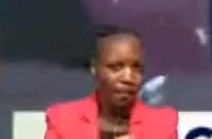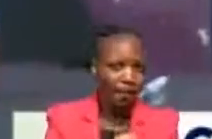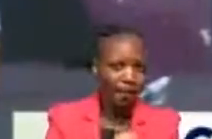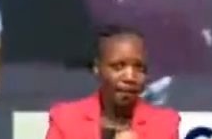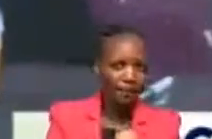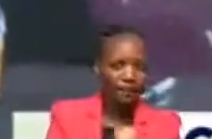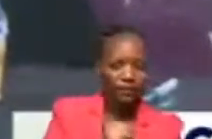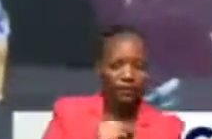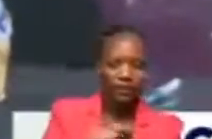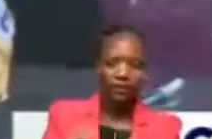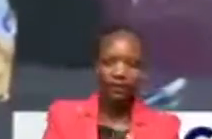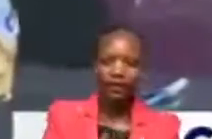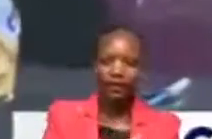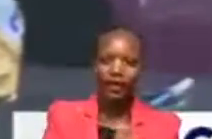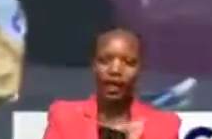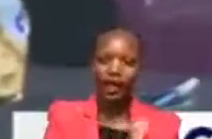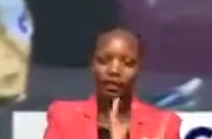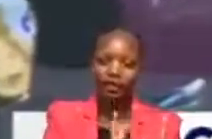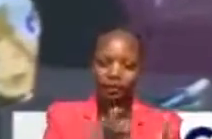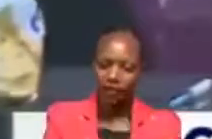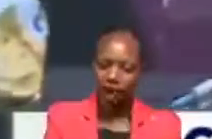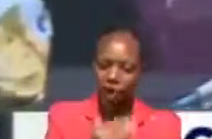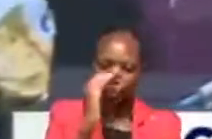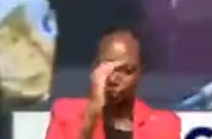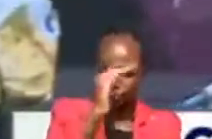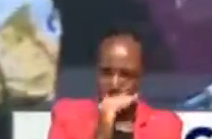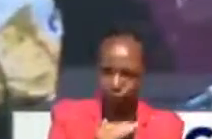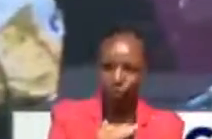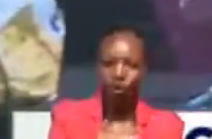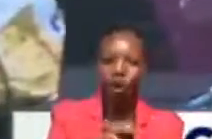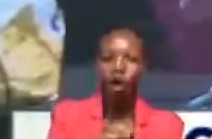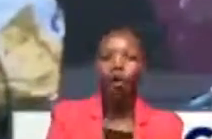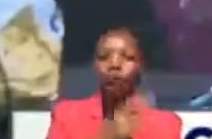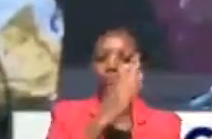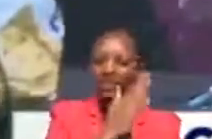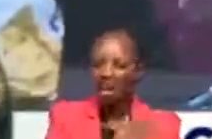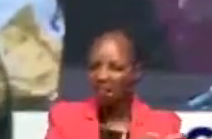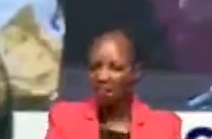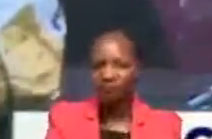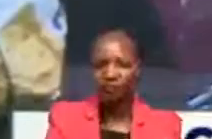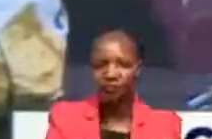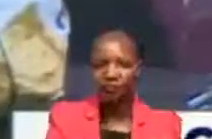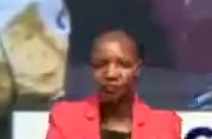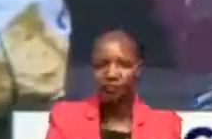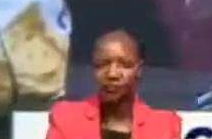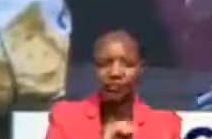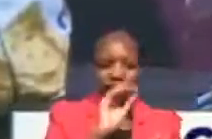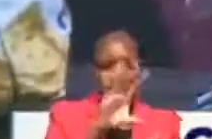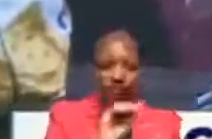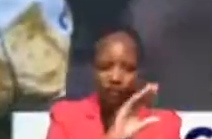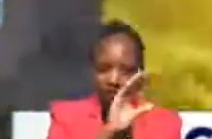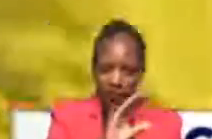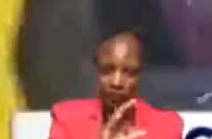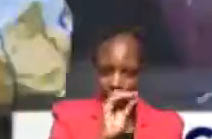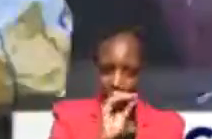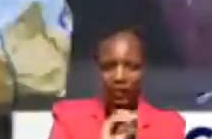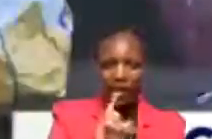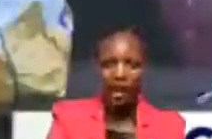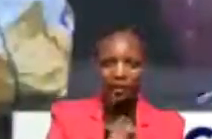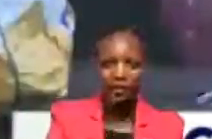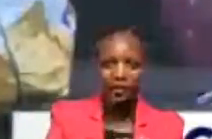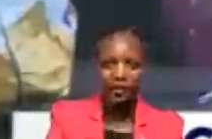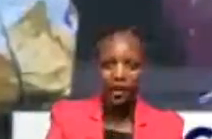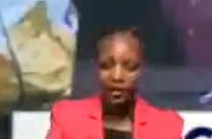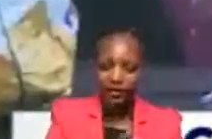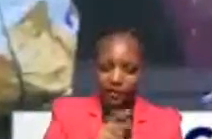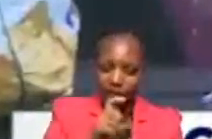na idadi ya customers imepungua kwa kiwango cha nusu, asilimia 50%. Na hapo ndio wakati huo